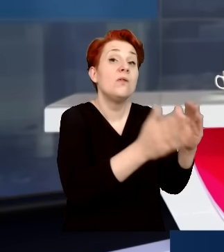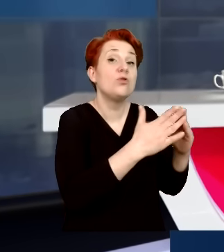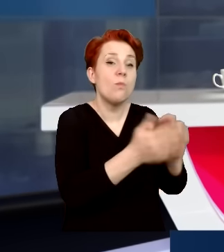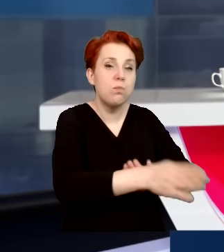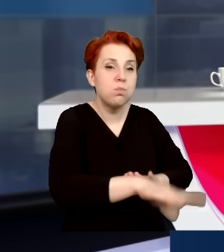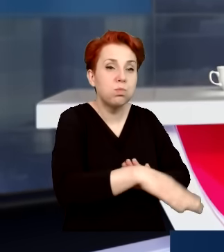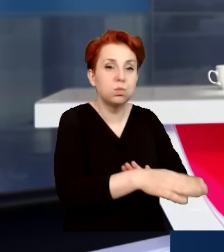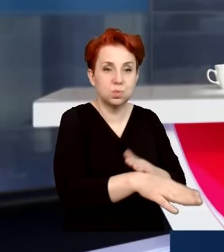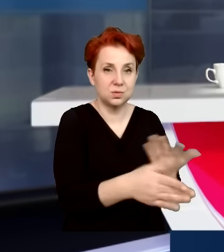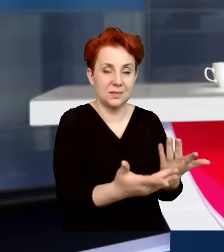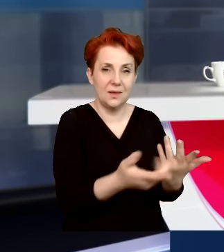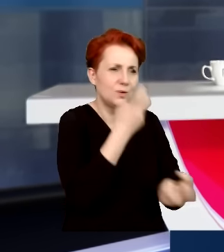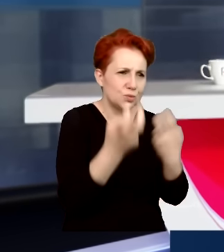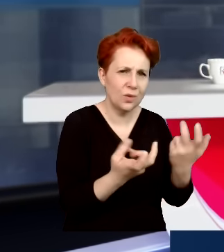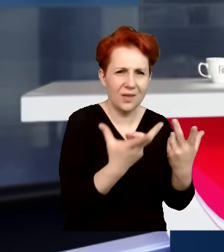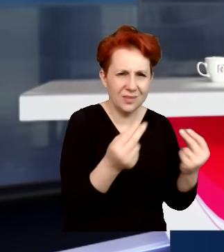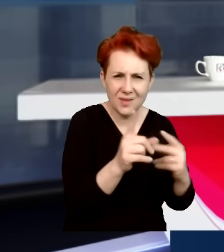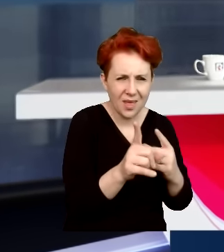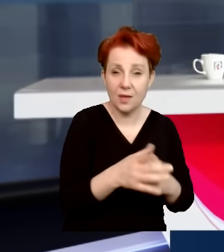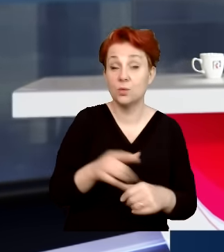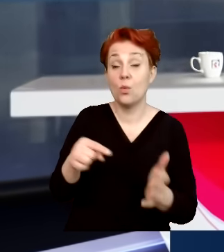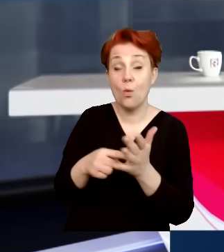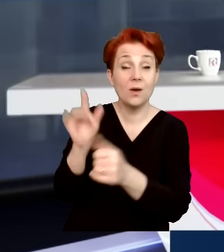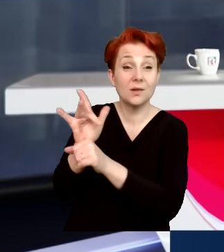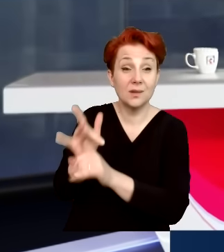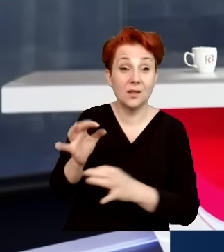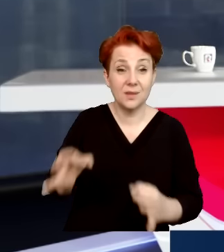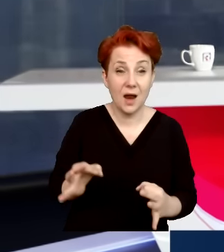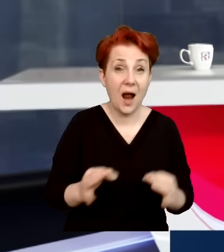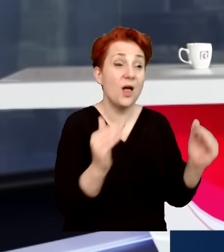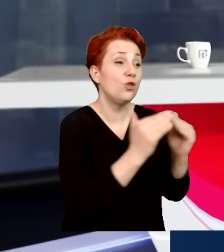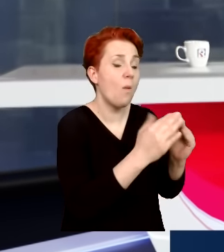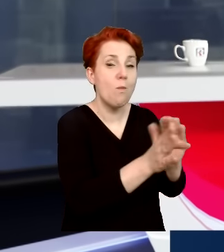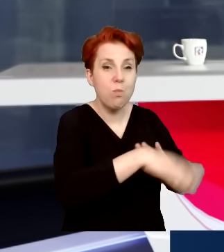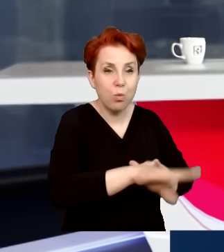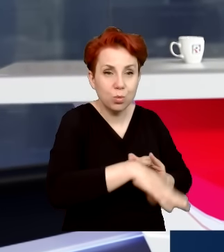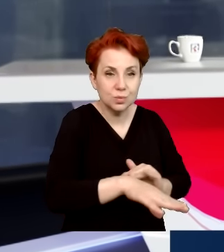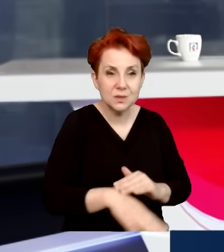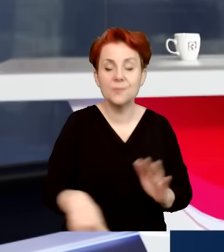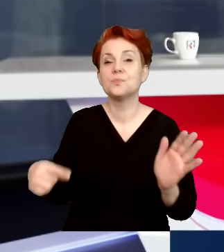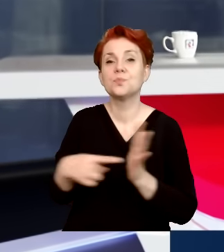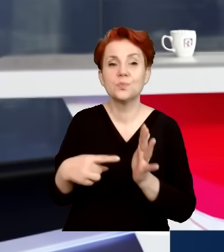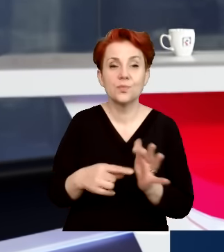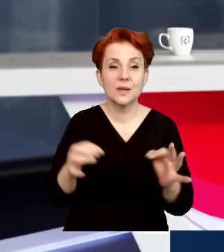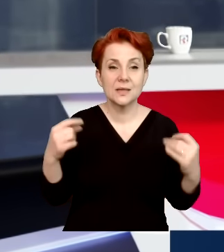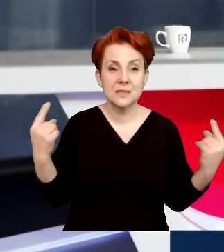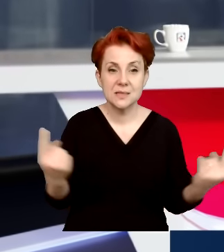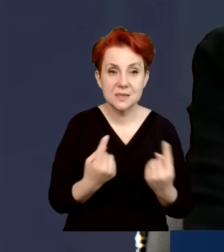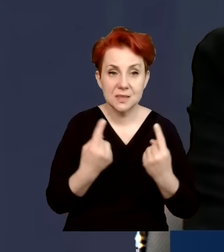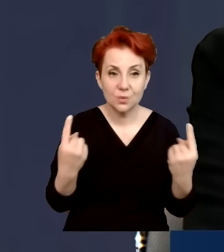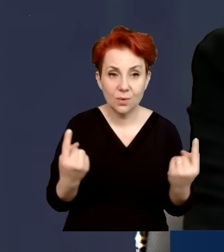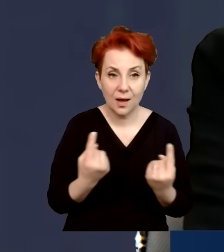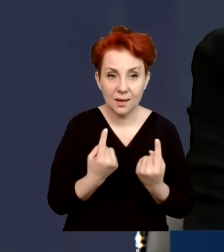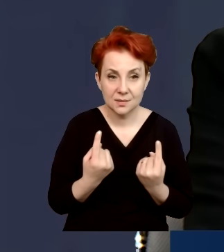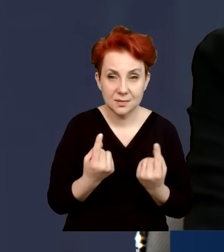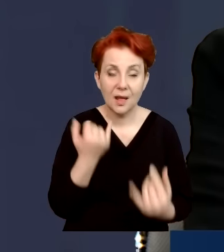nie samo przeszukanie. To krytykuję właśnie w tym momencie. Nikogo nie było w domu. Krytykuję jak najbardziej sytuację, w której naruszane